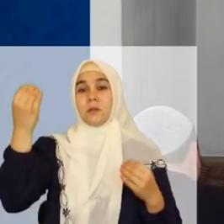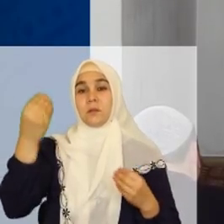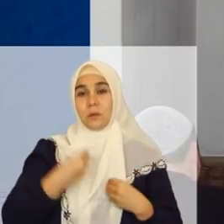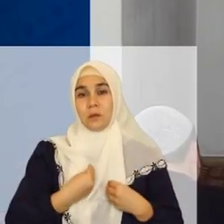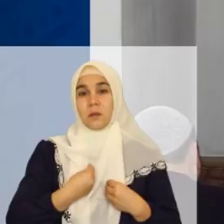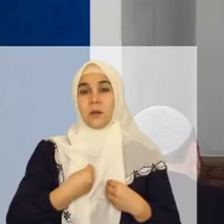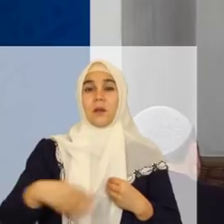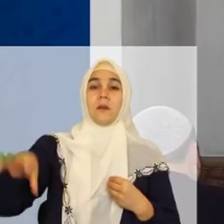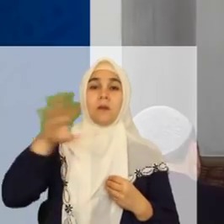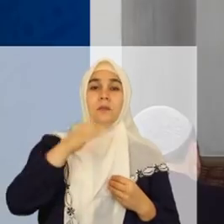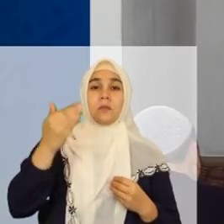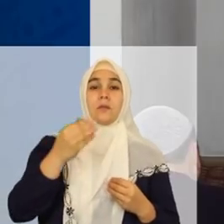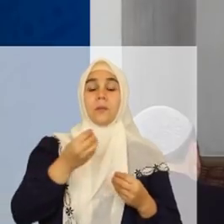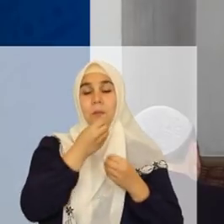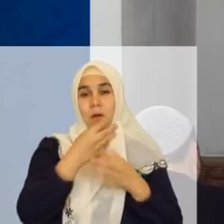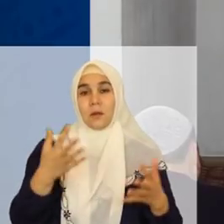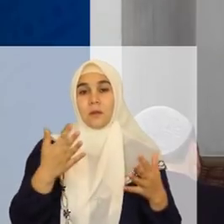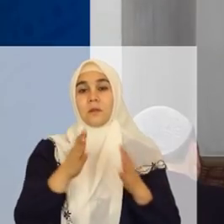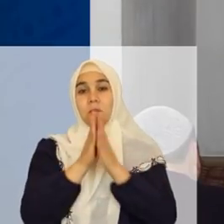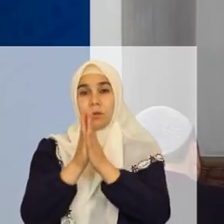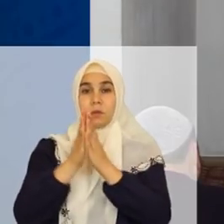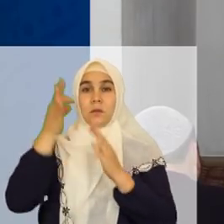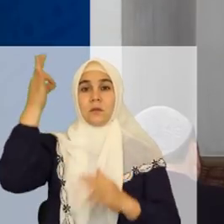rahmat, shafqat, xayr barakani so'rayapti.